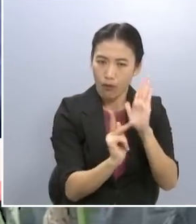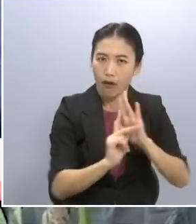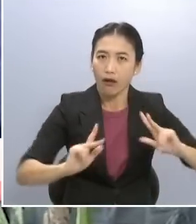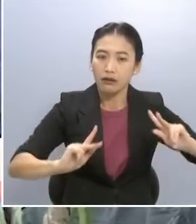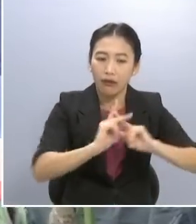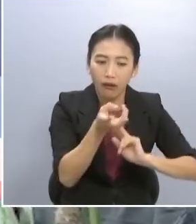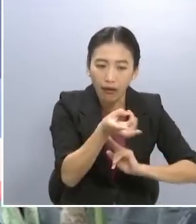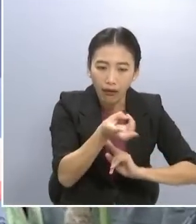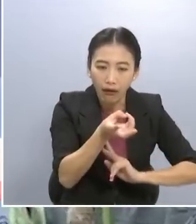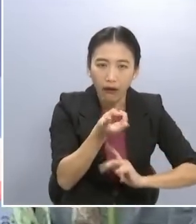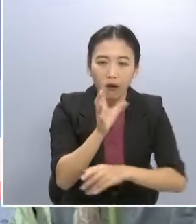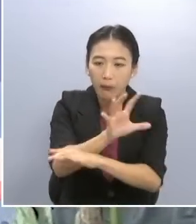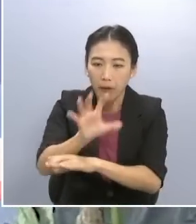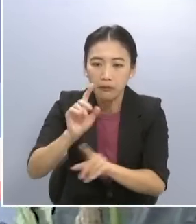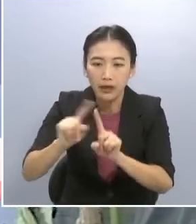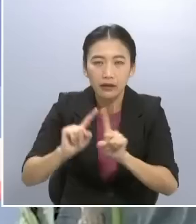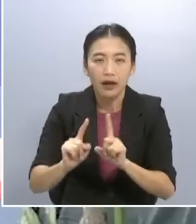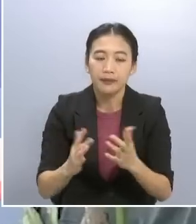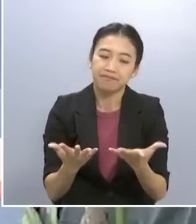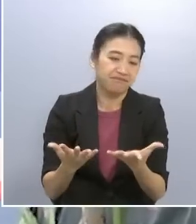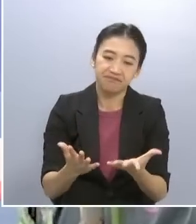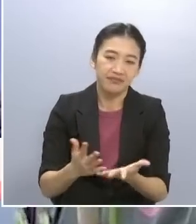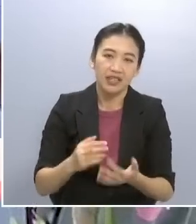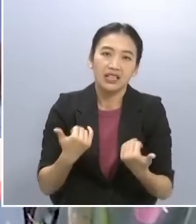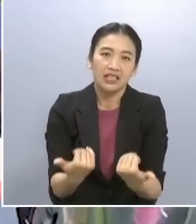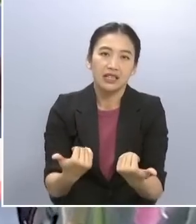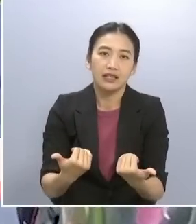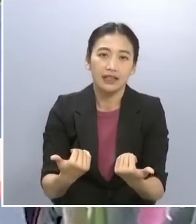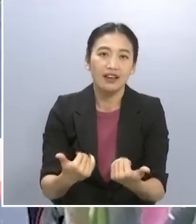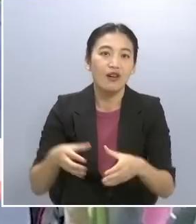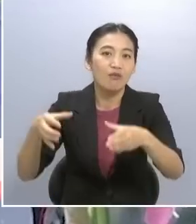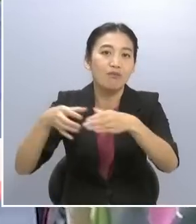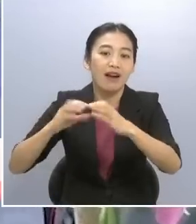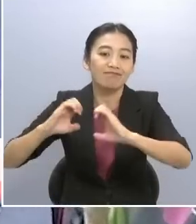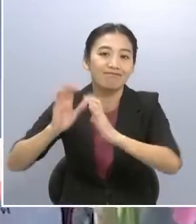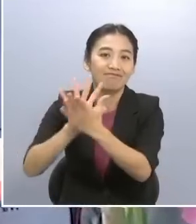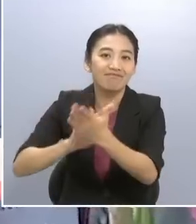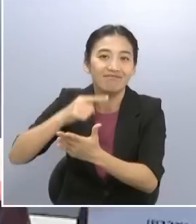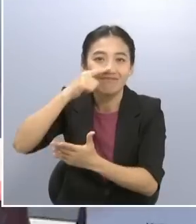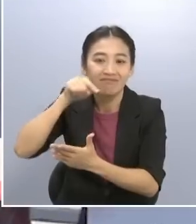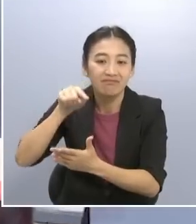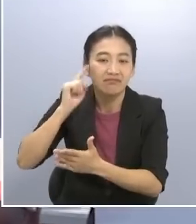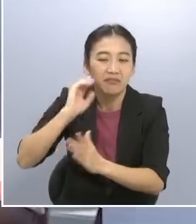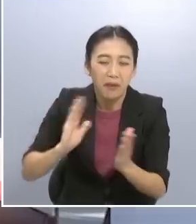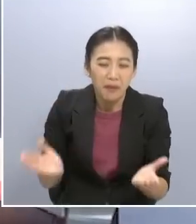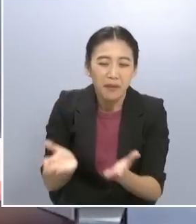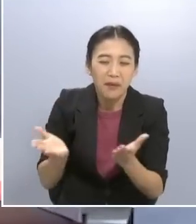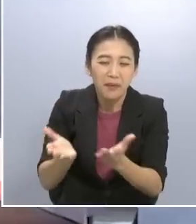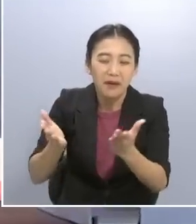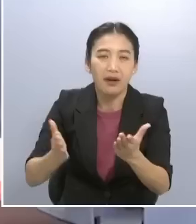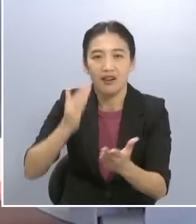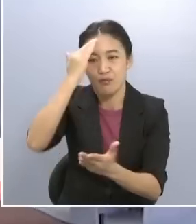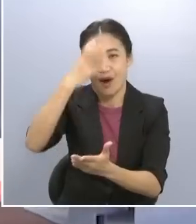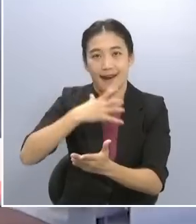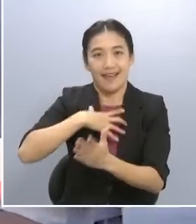ยนะคะที่เร่งผลักดันเพื่อคะแนนเสียงเท่านั้นใช่ไหมหลังจากนั้นมีการเปิดคลิปค่ะเป็นคลิปเสียงที่คุณอนุ